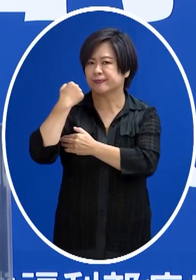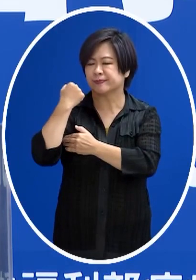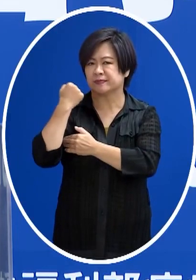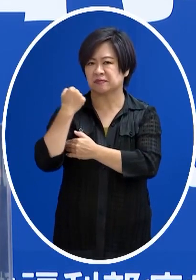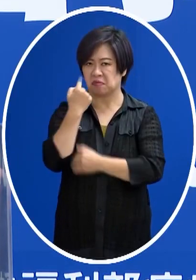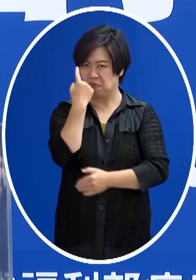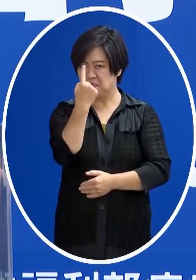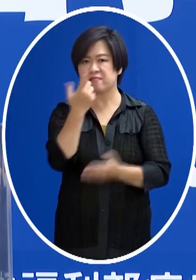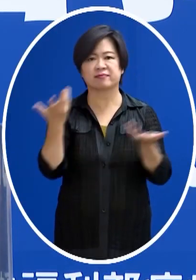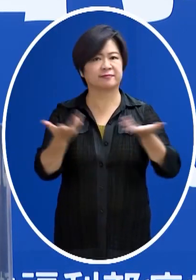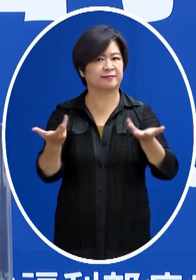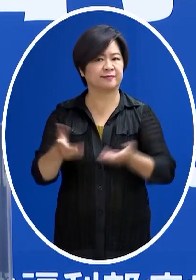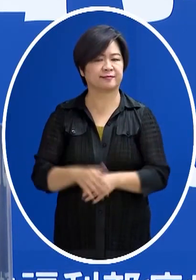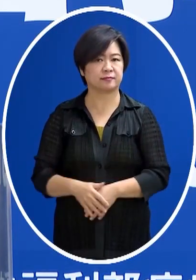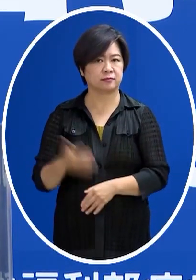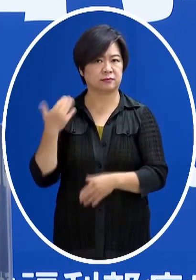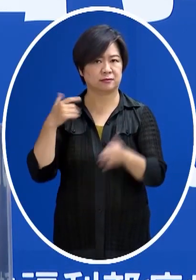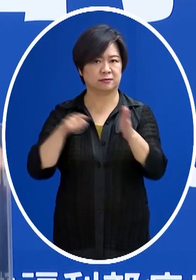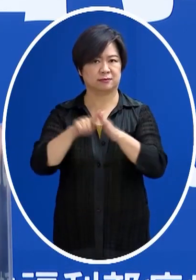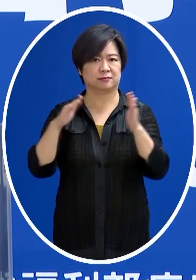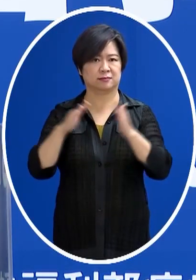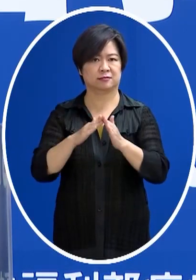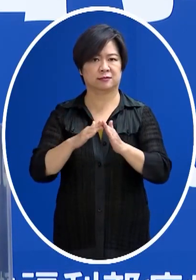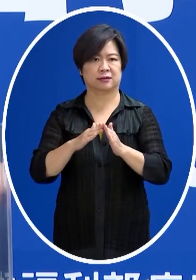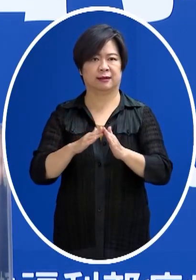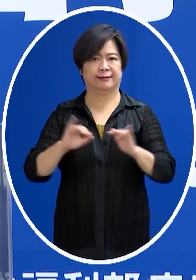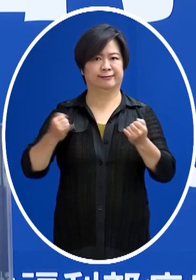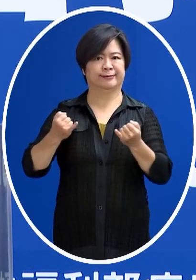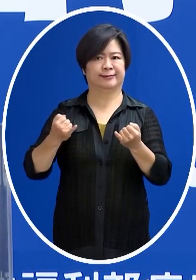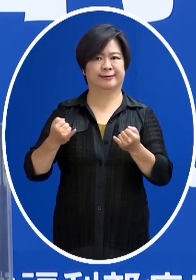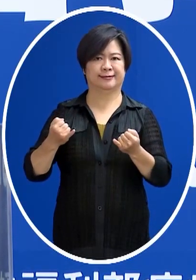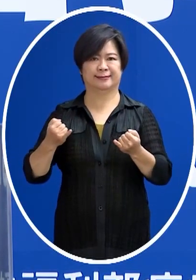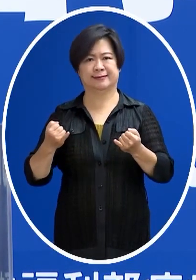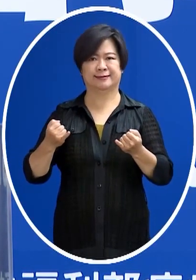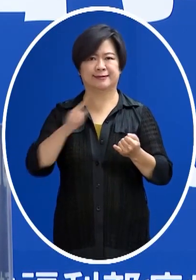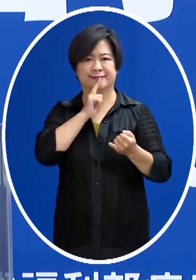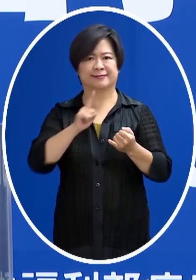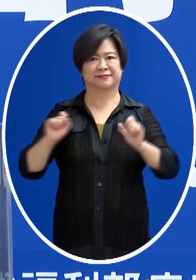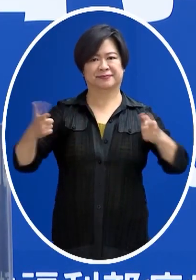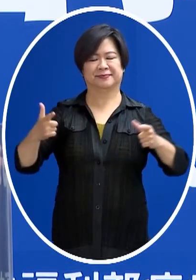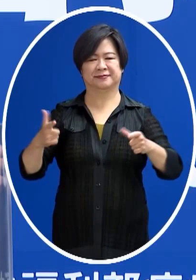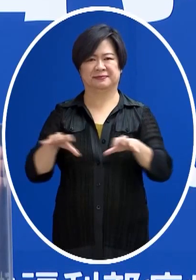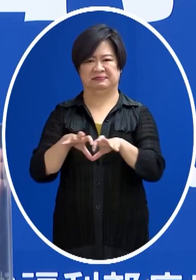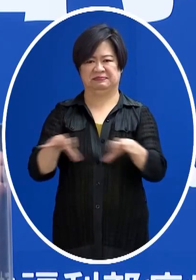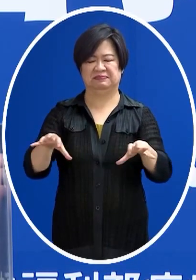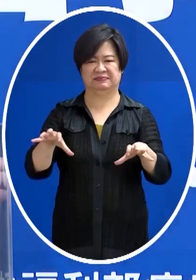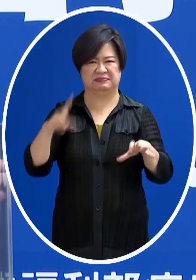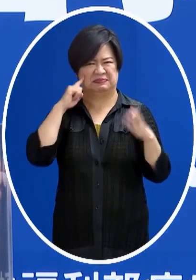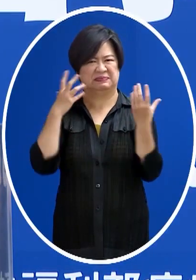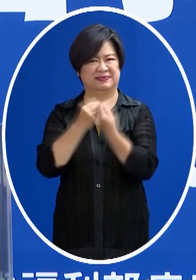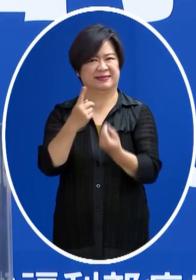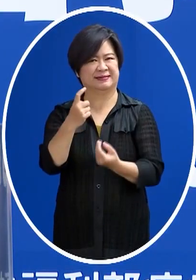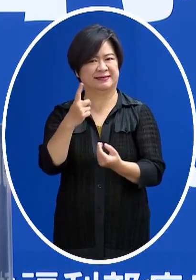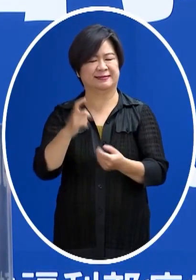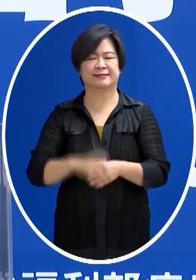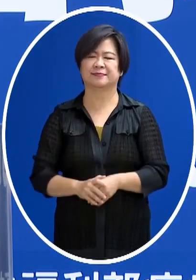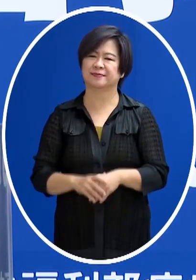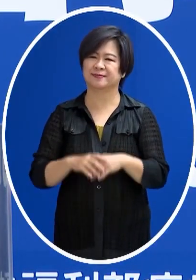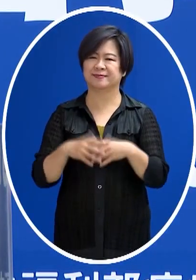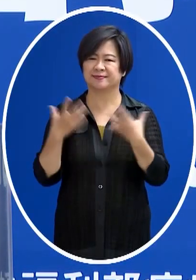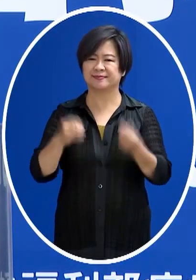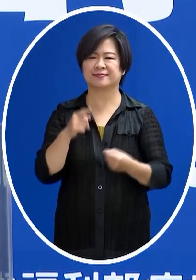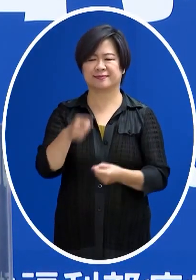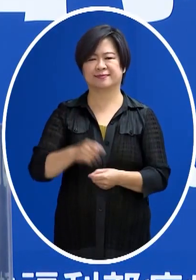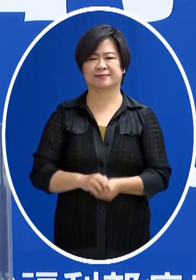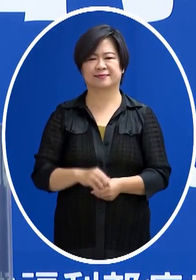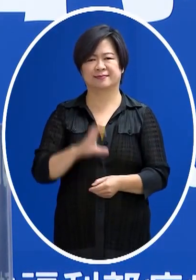有一件事曾经专家分成两派哈，50%、50%，最后无法不共识，就请我们指挥中心